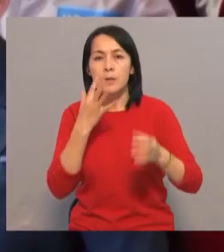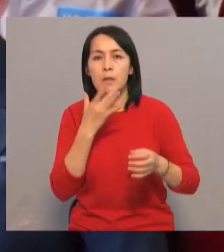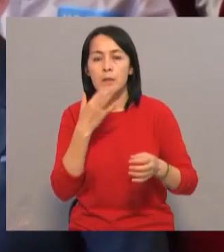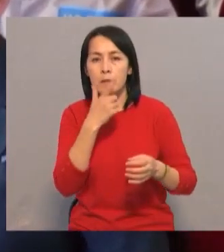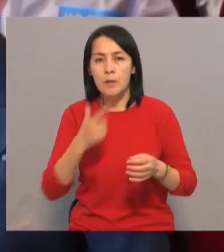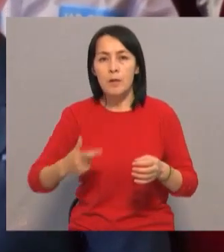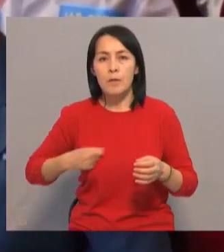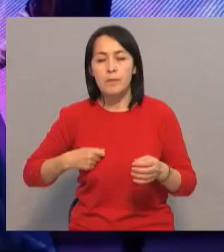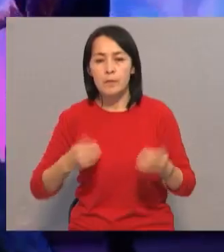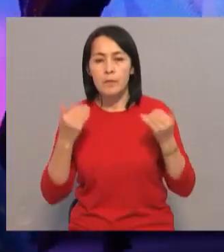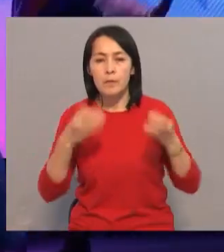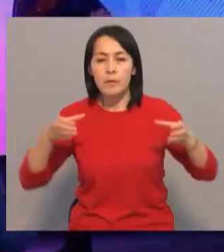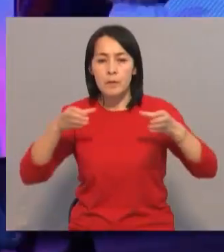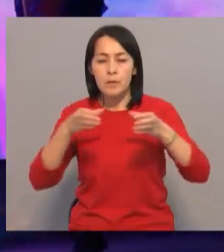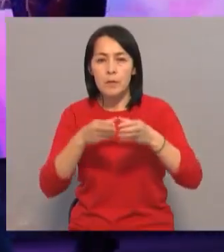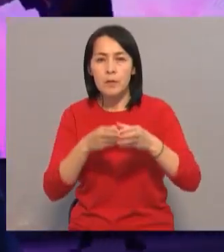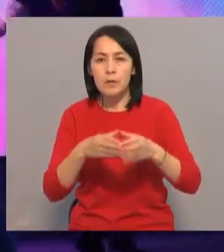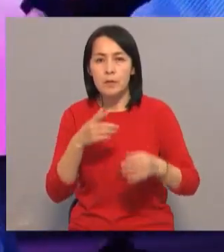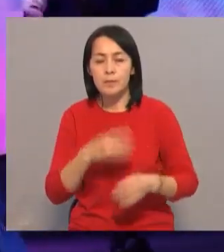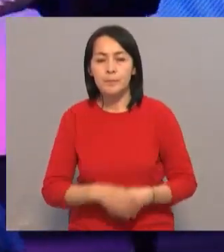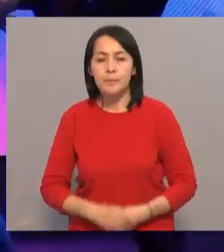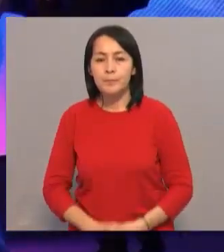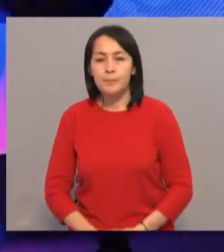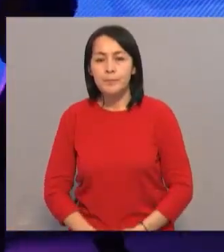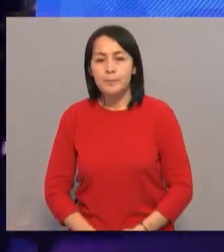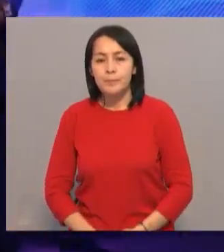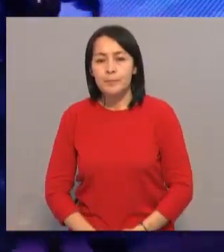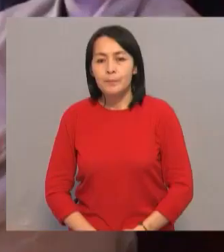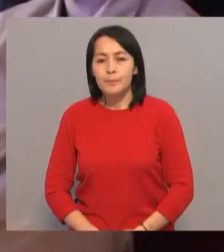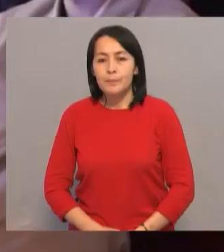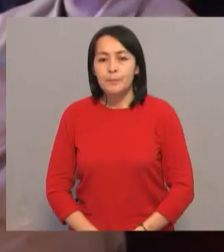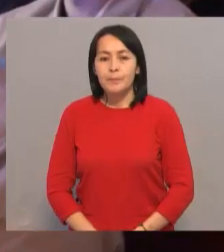Национального военно-патриотического центра вооруженных сил. Ернур Бабиев, Диана Блязиз, новости.